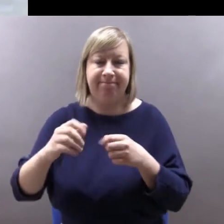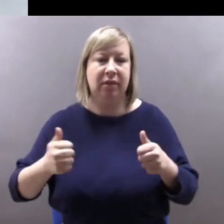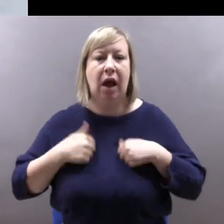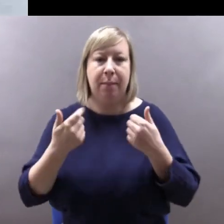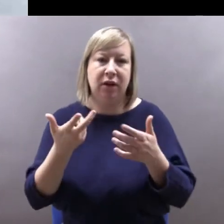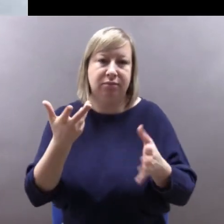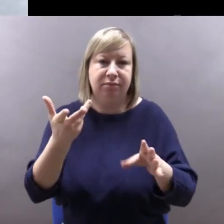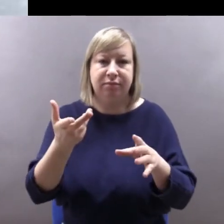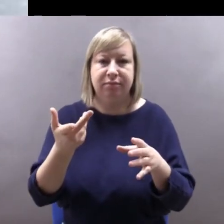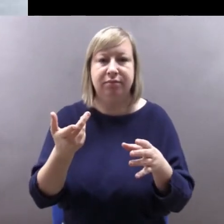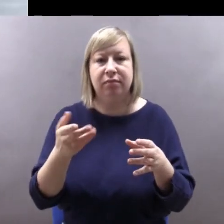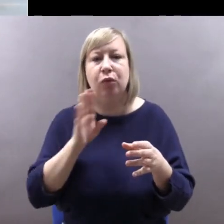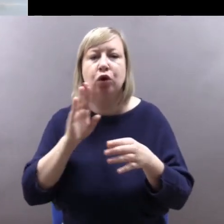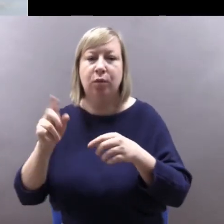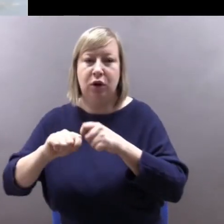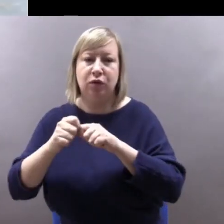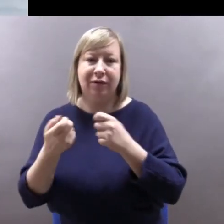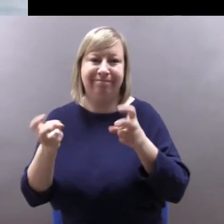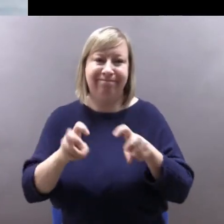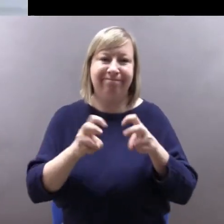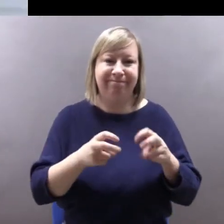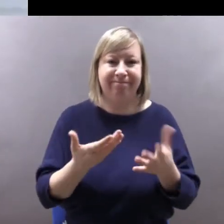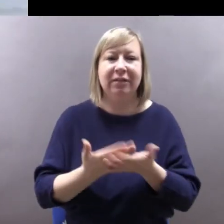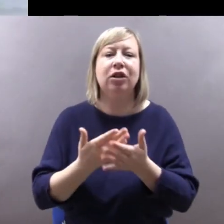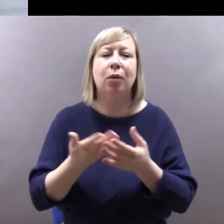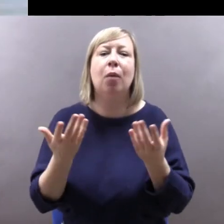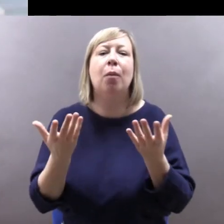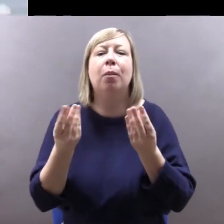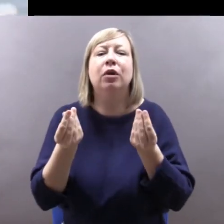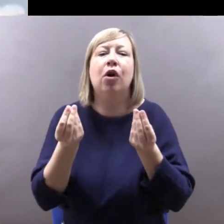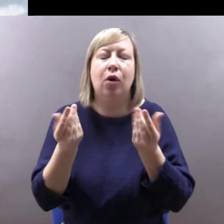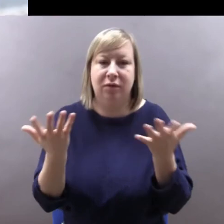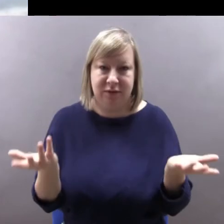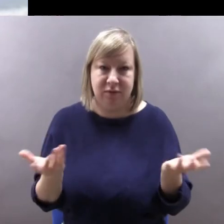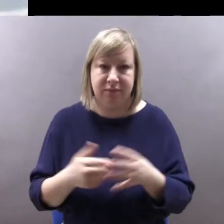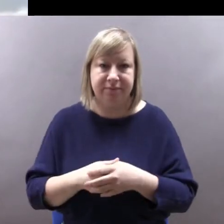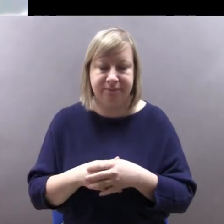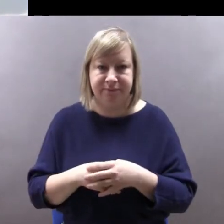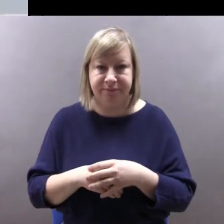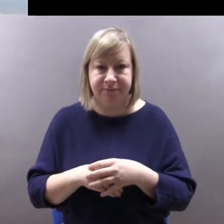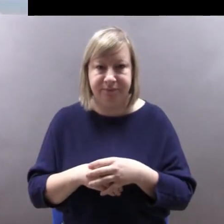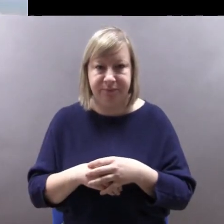Wynika to po prostu z rachunku ekonomicznego i tutaj jakby nie ma się co oszukiwać.